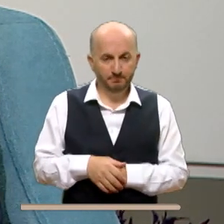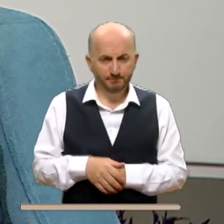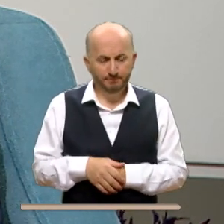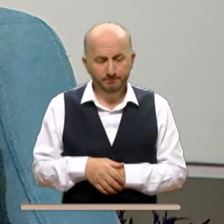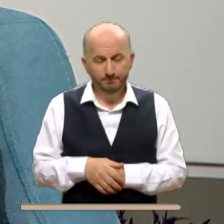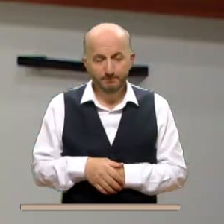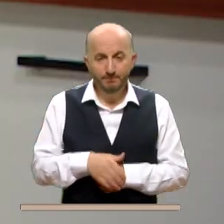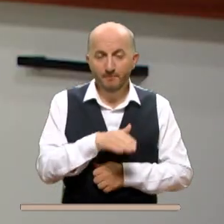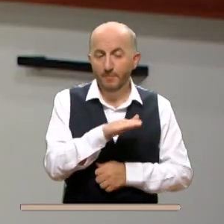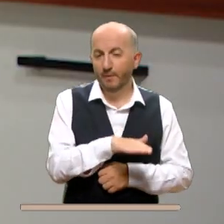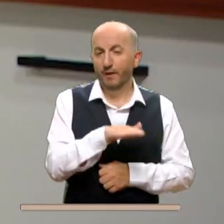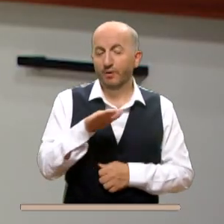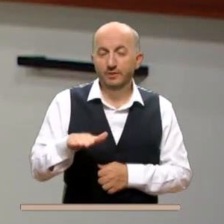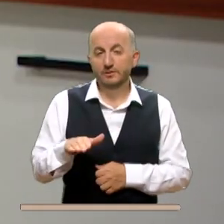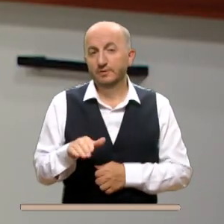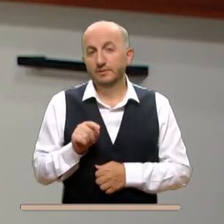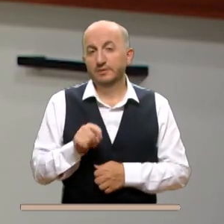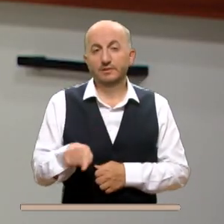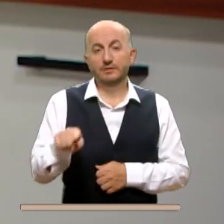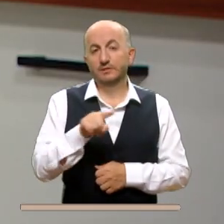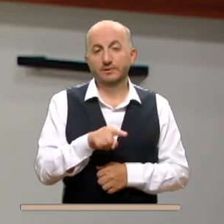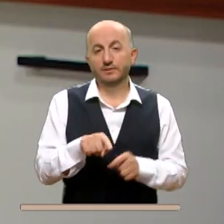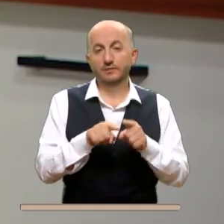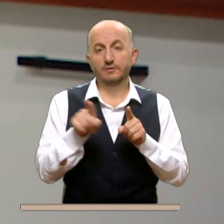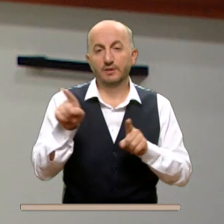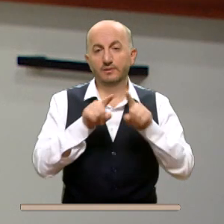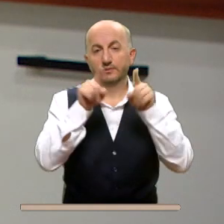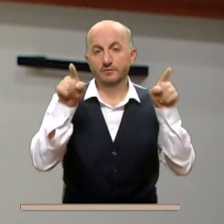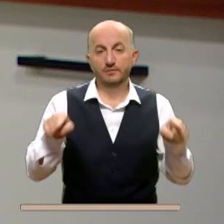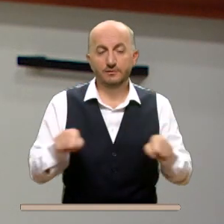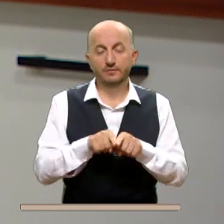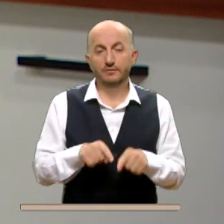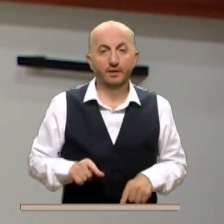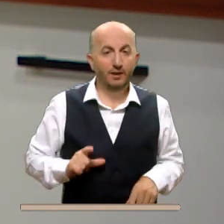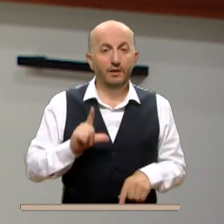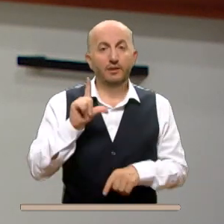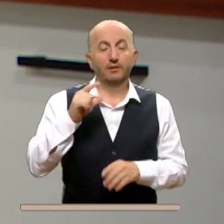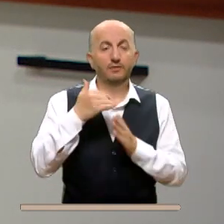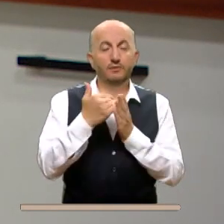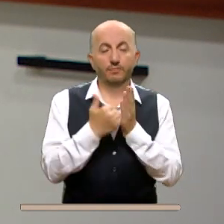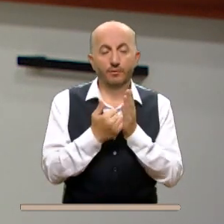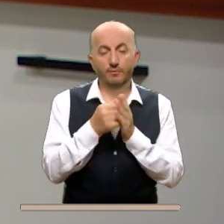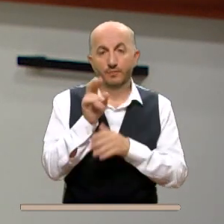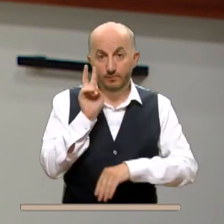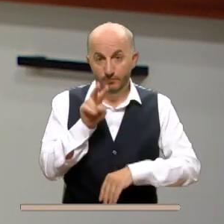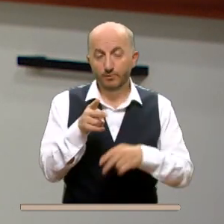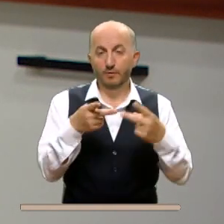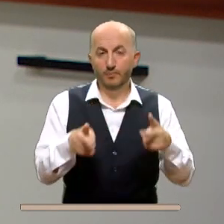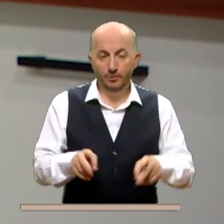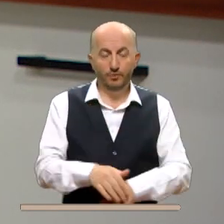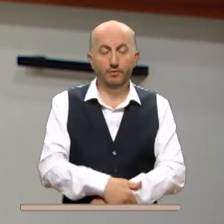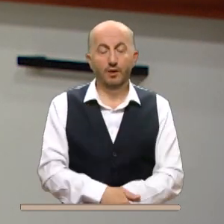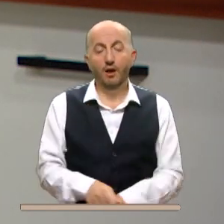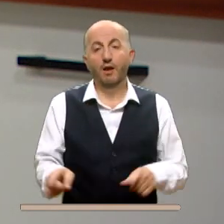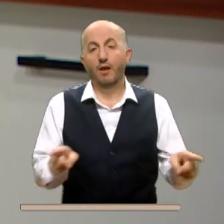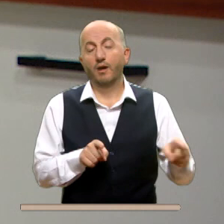Hocam öğrencilerimiz şunu sizin sayfanızda, sitenizde lisans programlarının müfredatını görebiliyorlar değil mi? Tabii. Yani